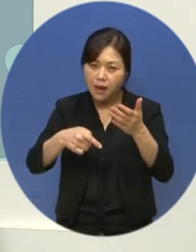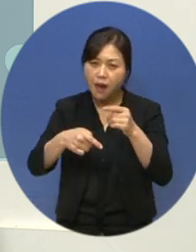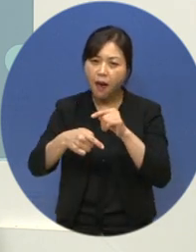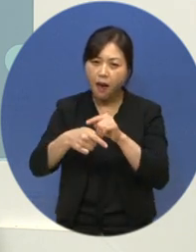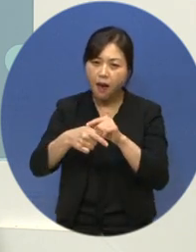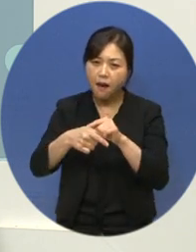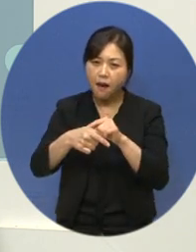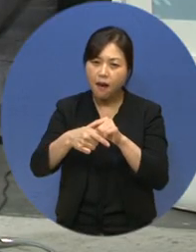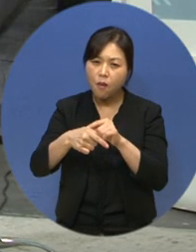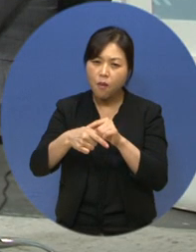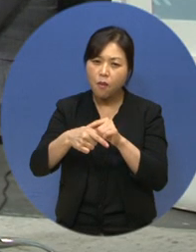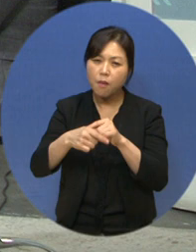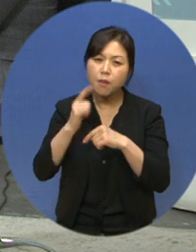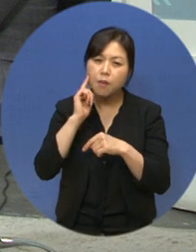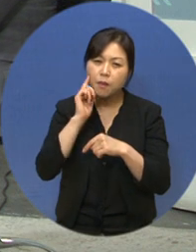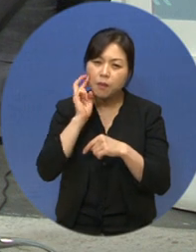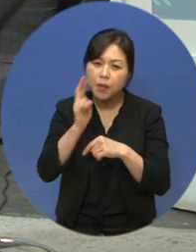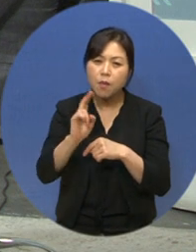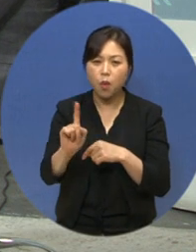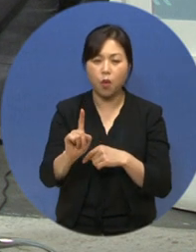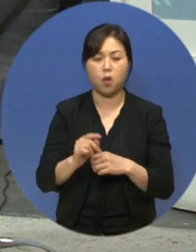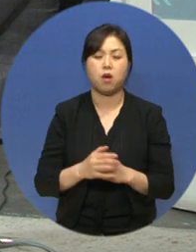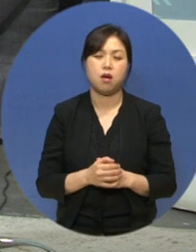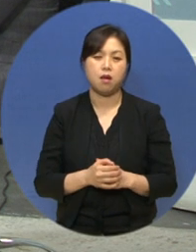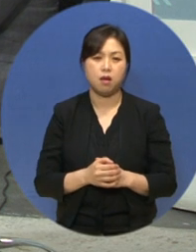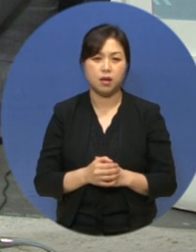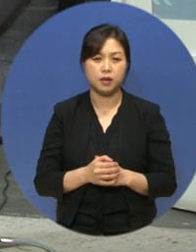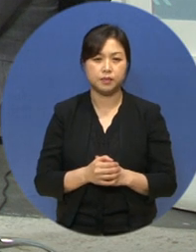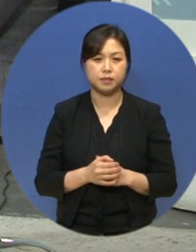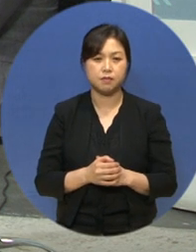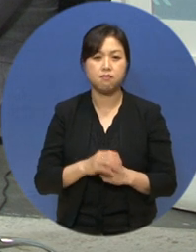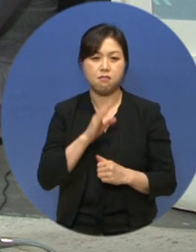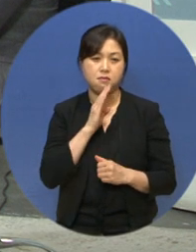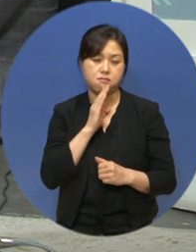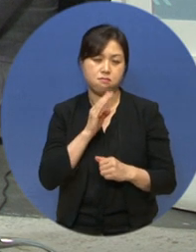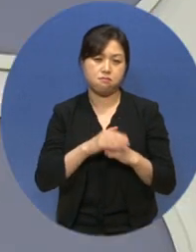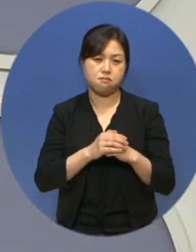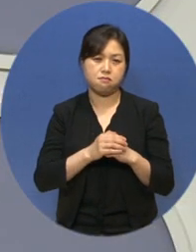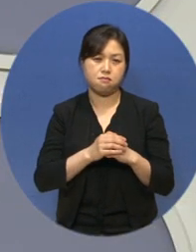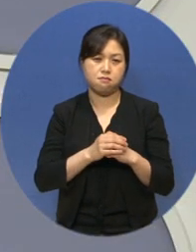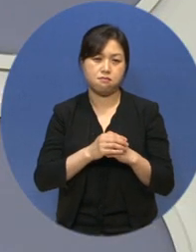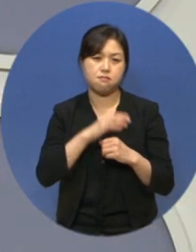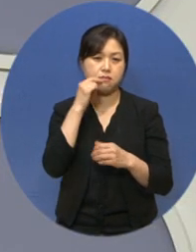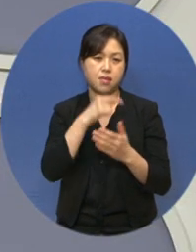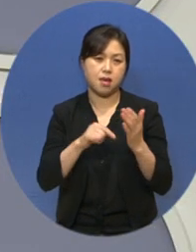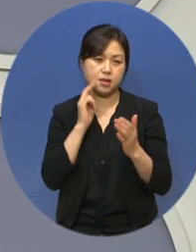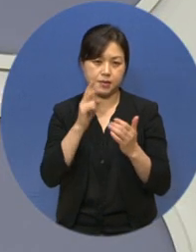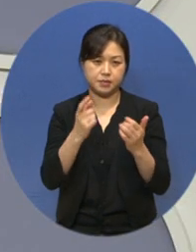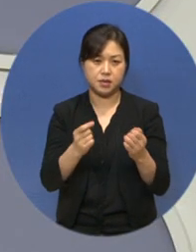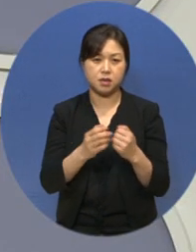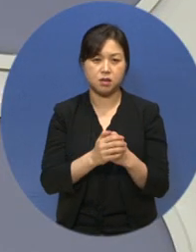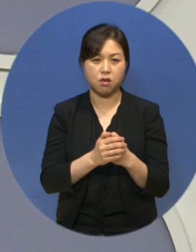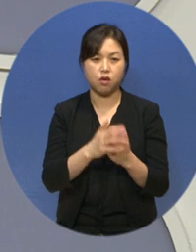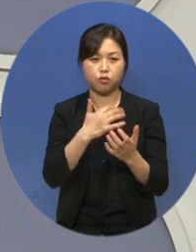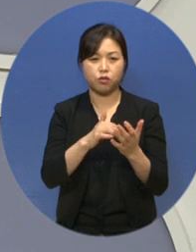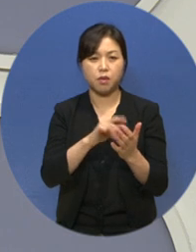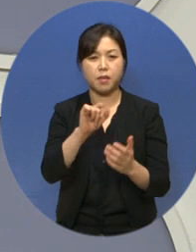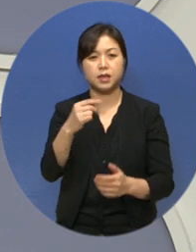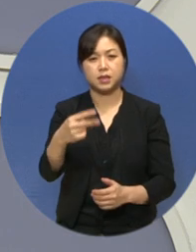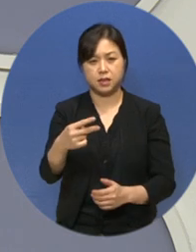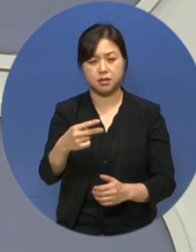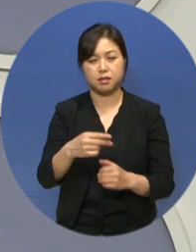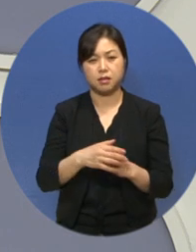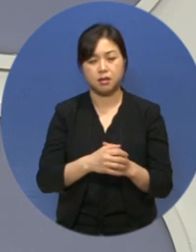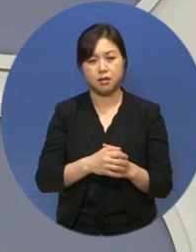있었는지요 예장 나와 피해가 아주 큽니다 에우레카 1 건수로 마을 받은 많이 정권이 넓구요 어 에 px 로